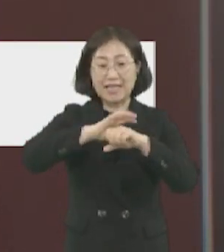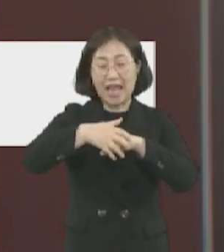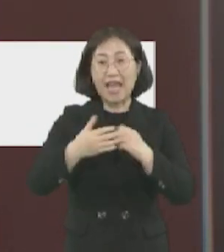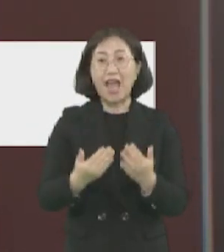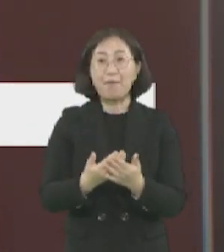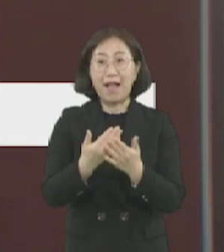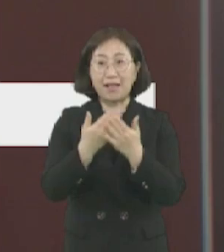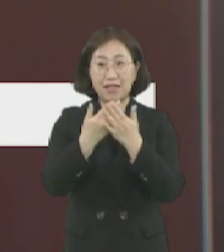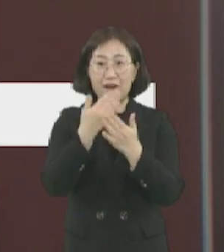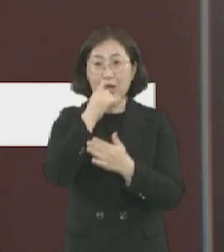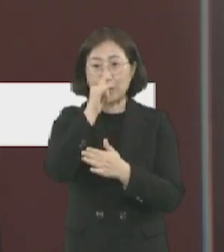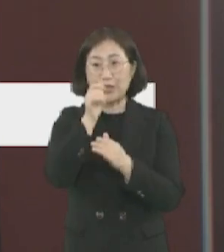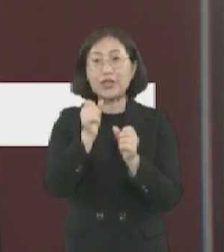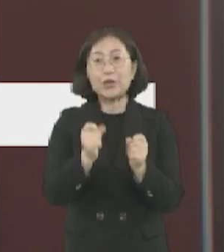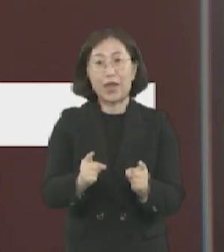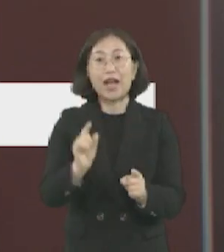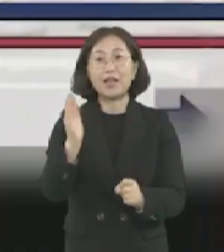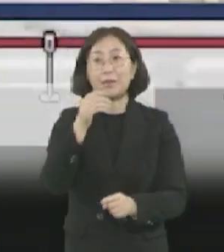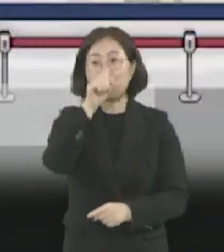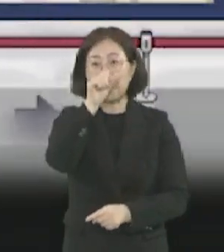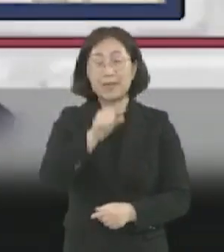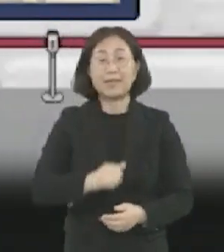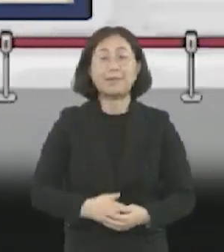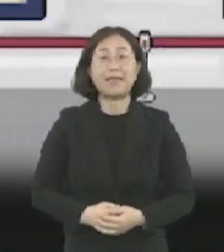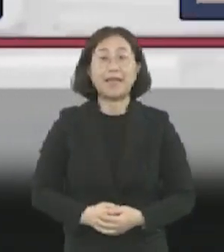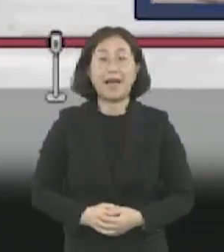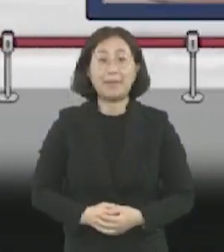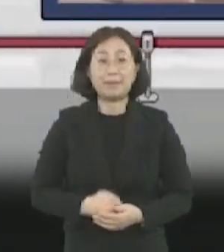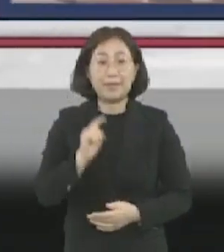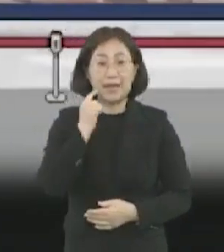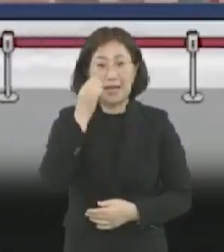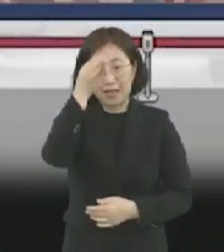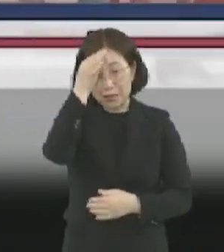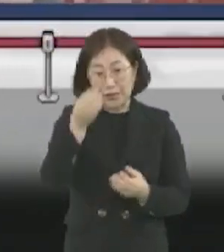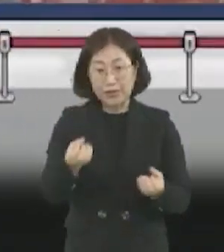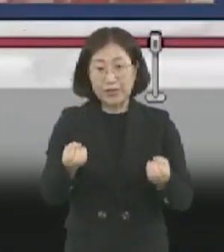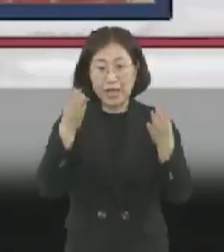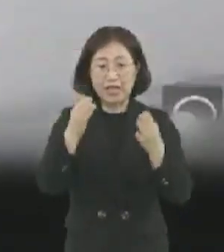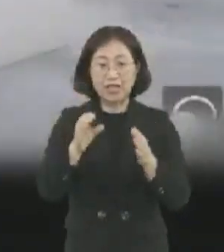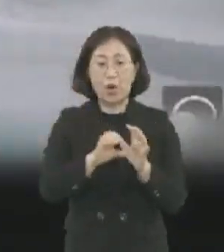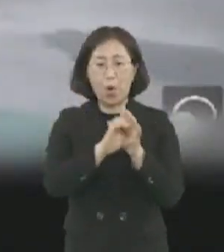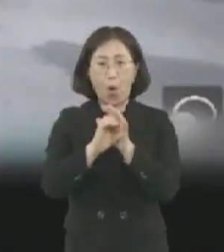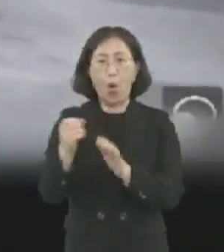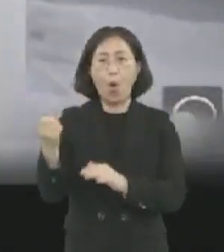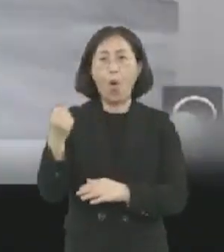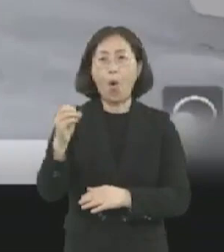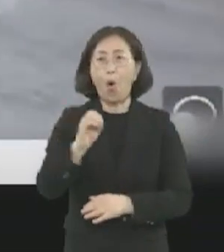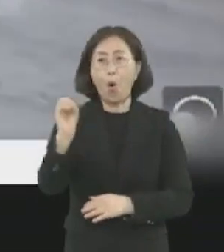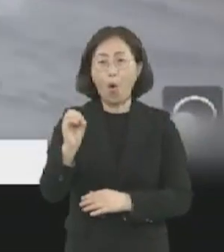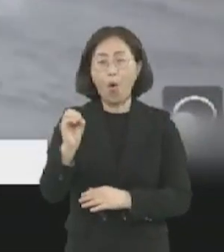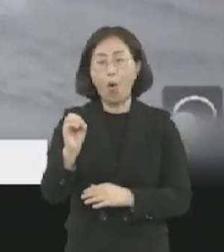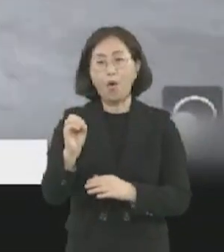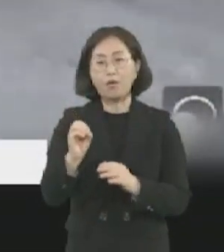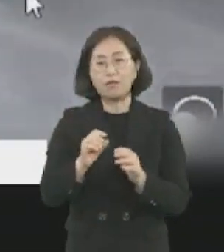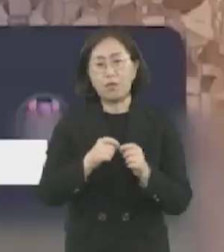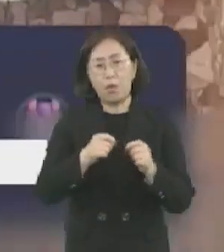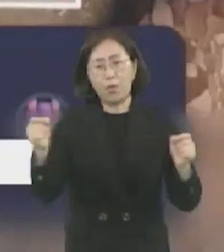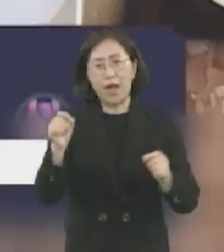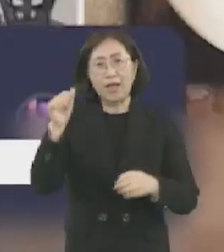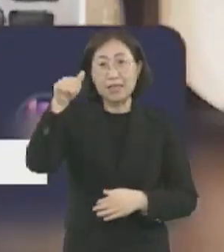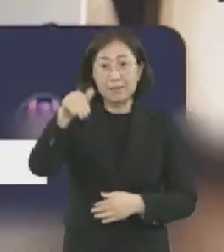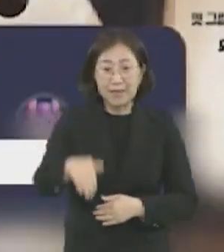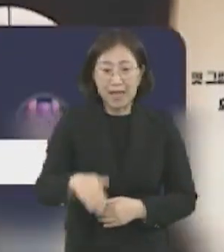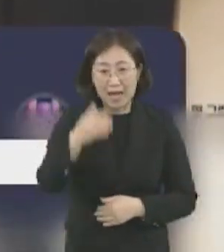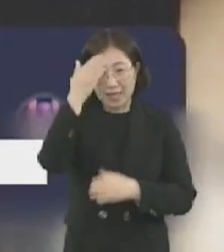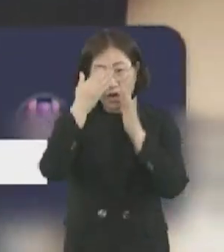있는 그런 도약의 기회가 되었으면 좋겠습니다. 이번 예술제는 오미크론 장기화로 침체된 지역의 청년